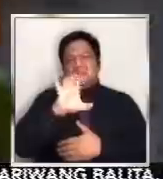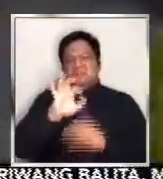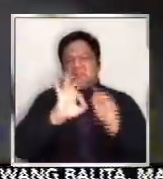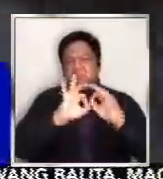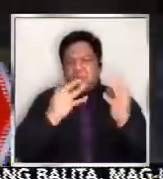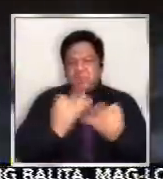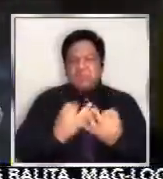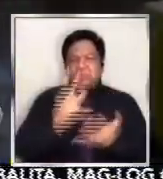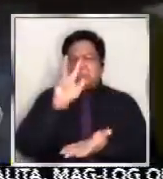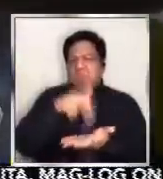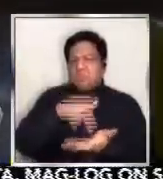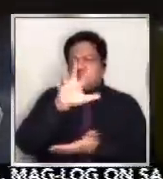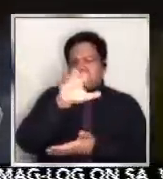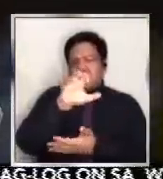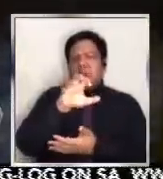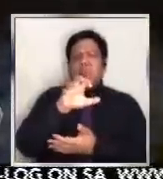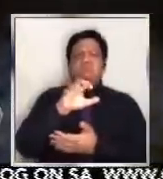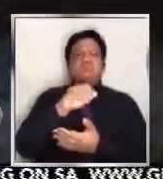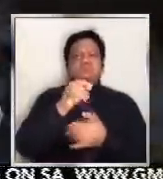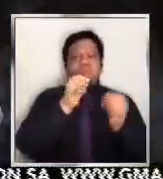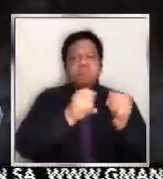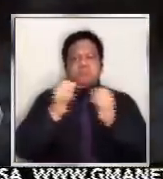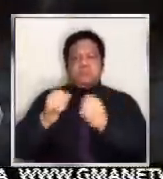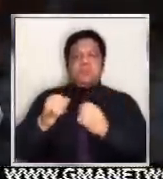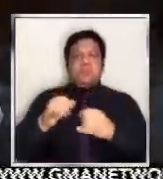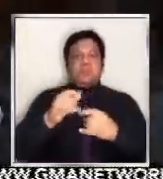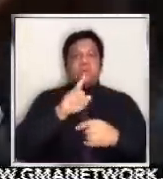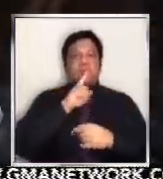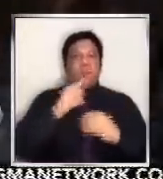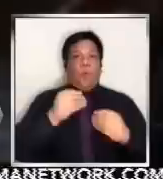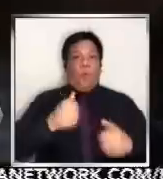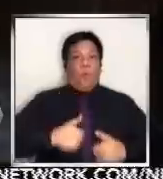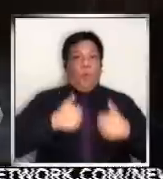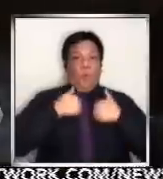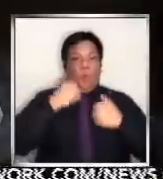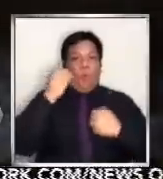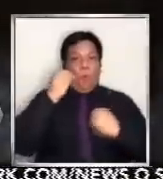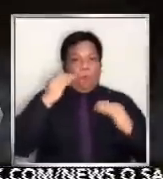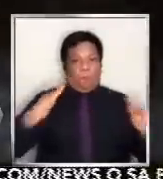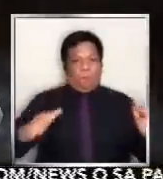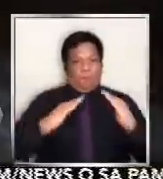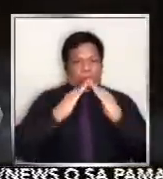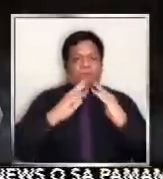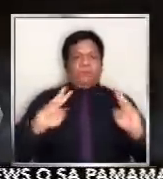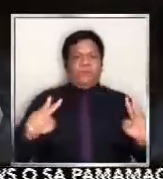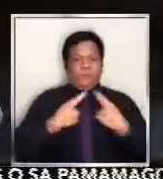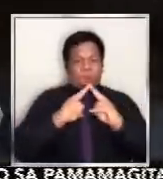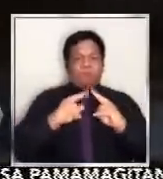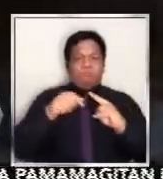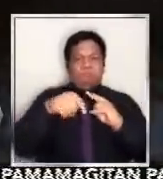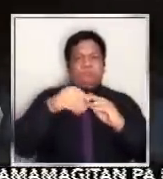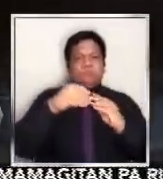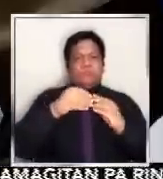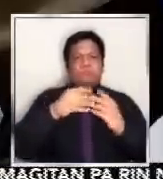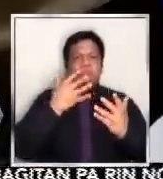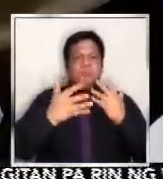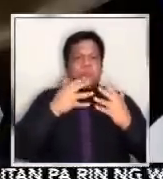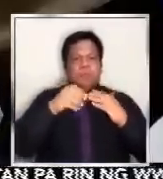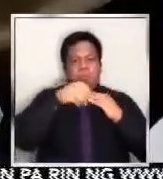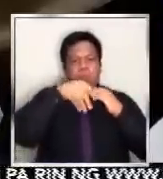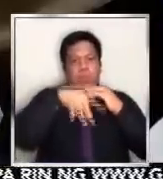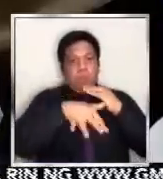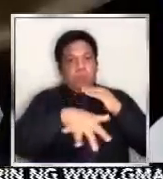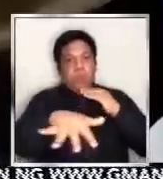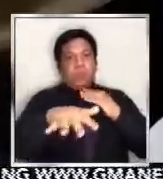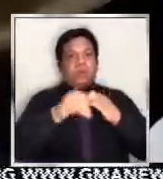sa paanan ng bulkang Mayon ang inilikas. Nanganganib kasi sila sa posibleng pagragasan ng lahar mula sa bulkan. Ang aim